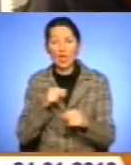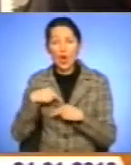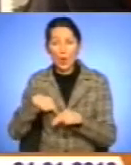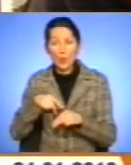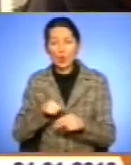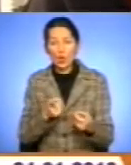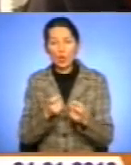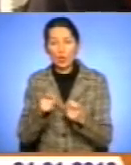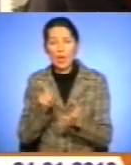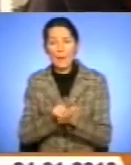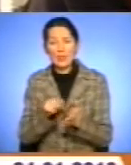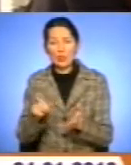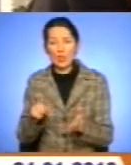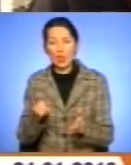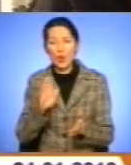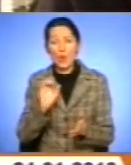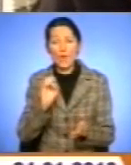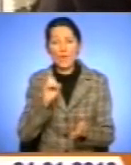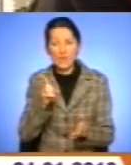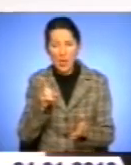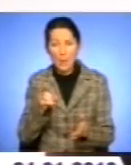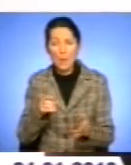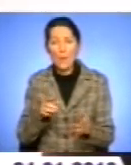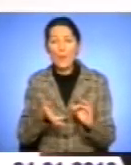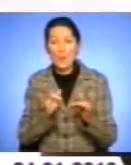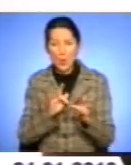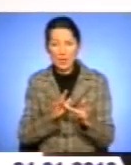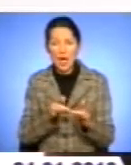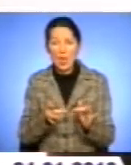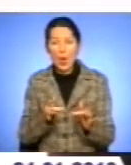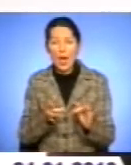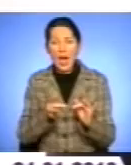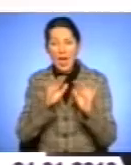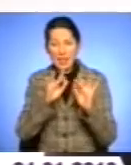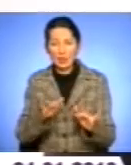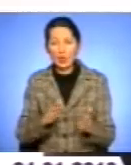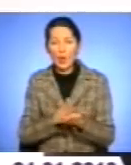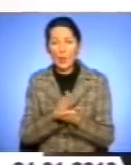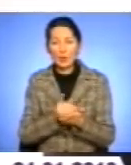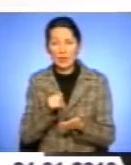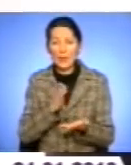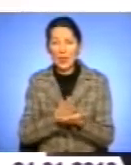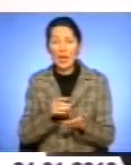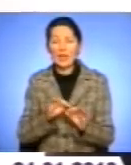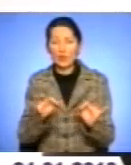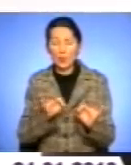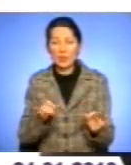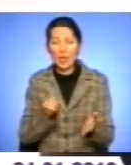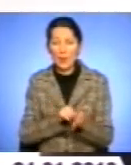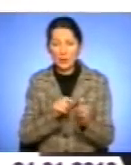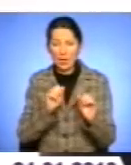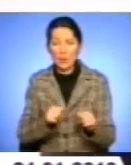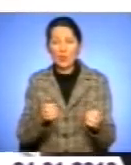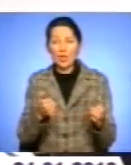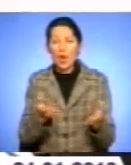департаменту персоніфікованого обліку інформаційних систем та мереж Пенсійного фонду України Олександр Ніколаєв. Він